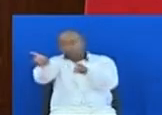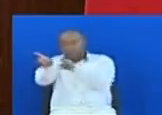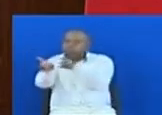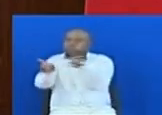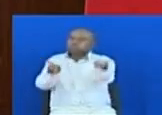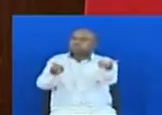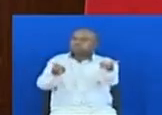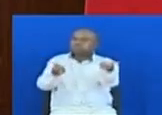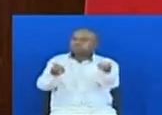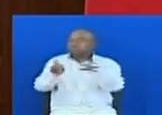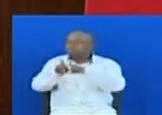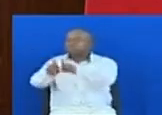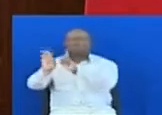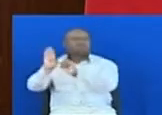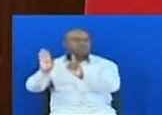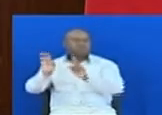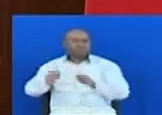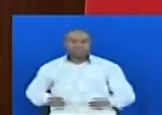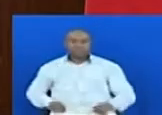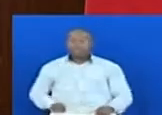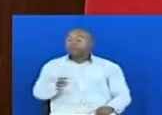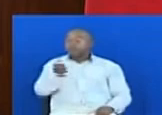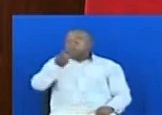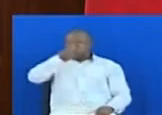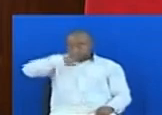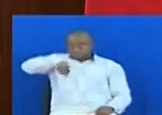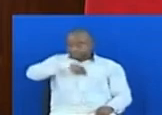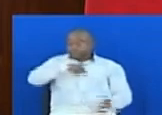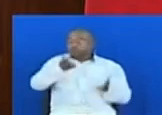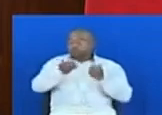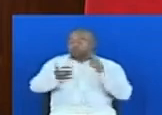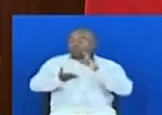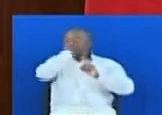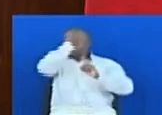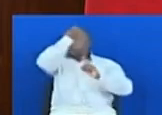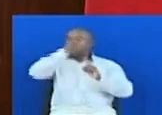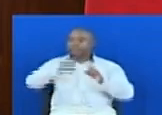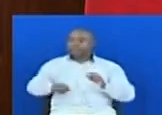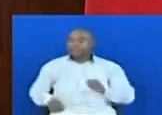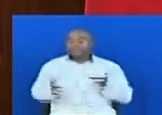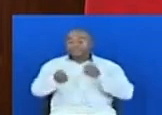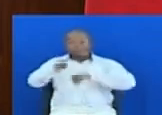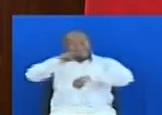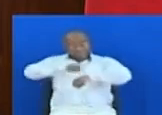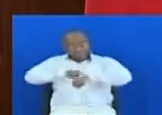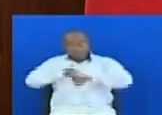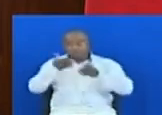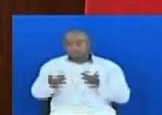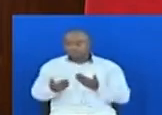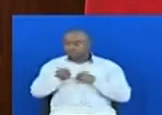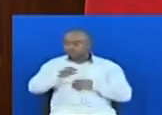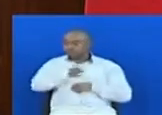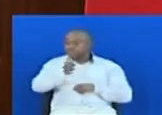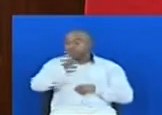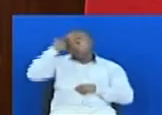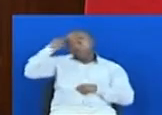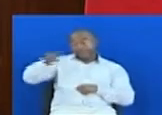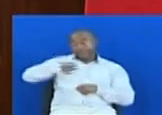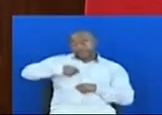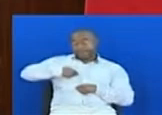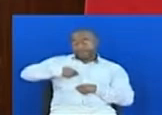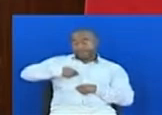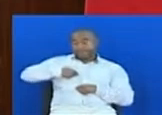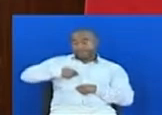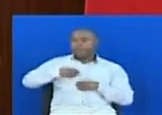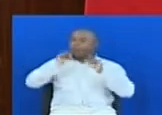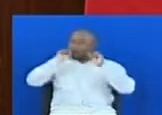na mtazamo mwingine wa dunia na bado tukawa successful. It's high time now tuweze kujiamini sisi wenyewe.